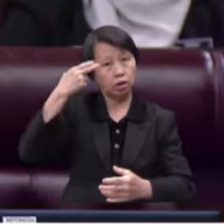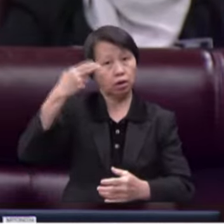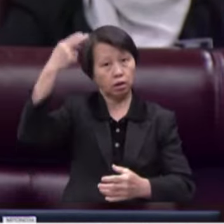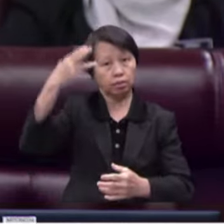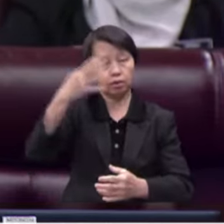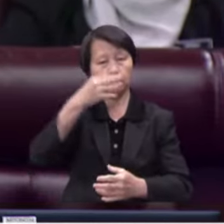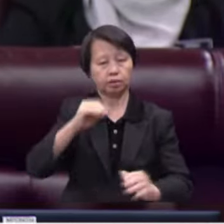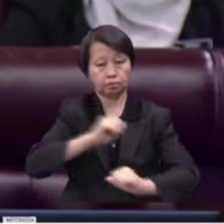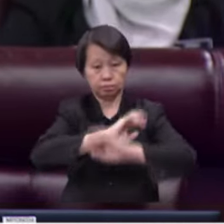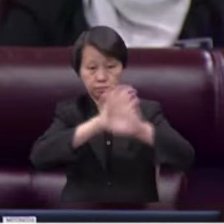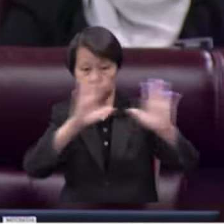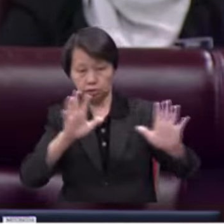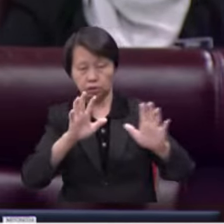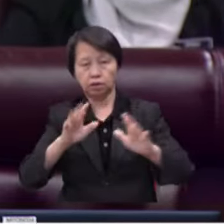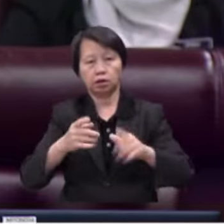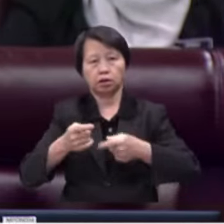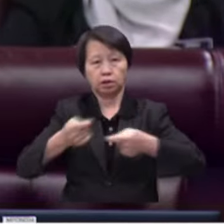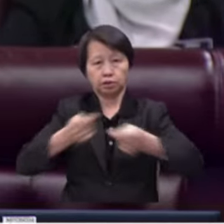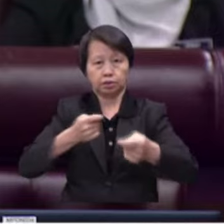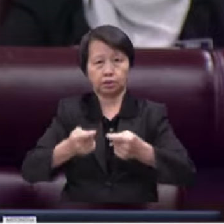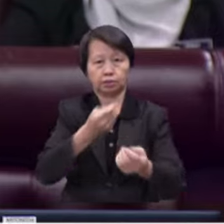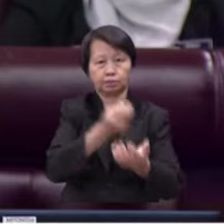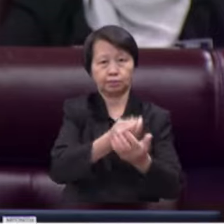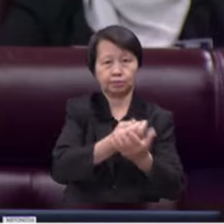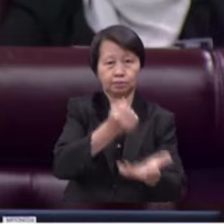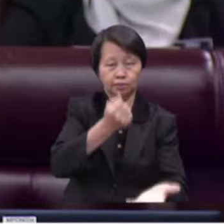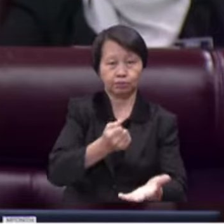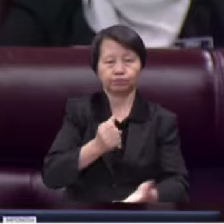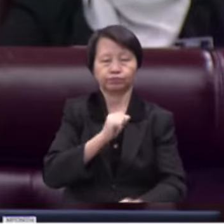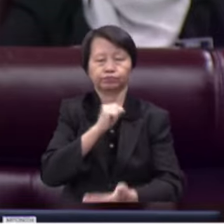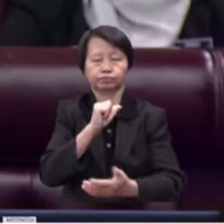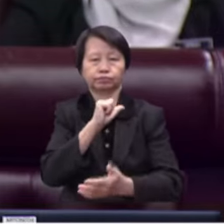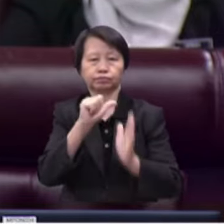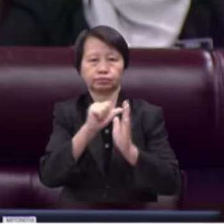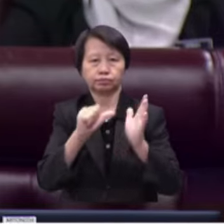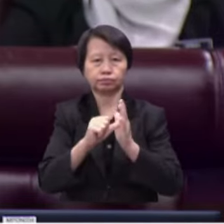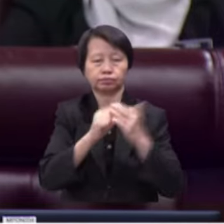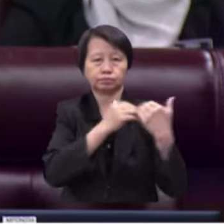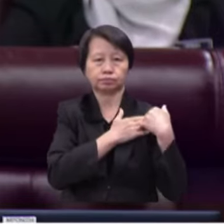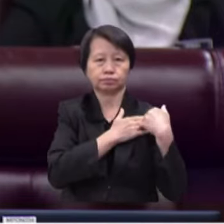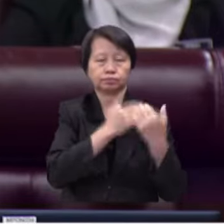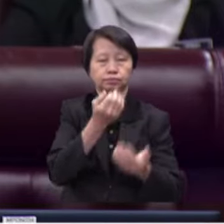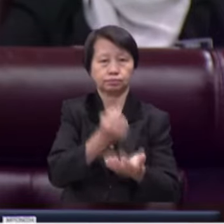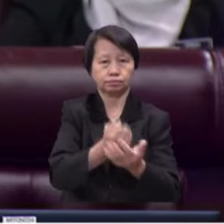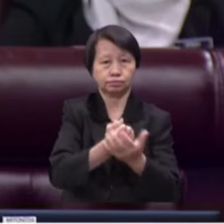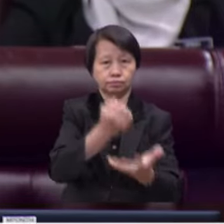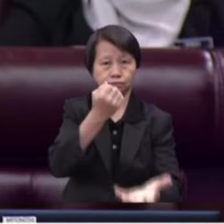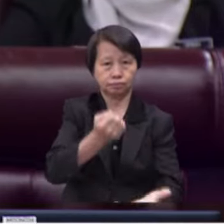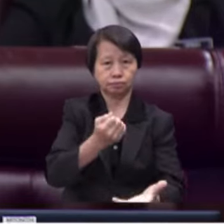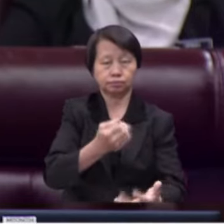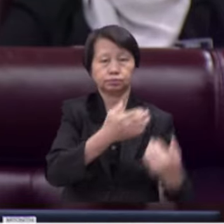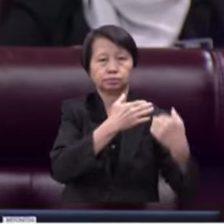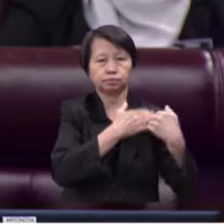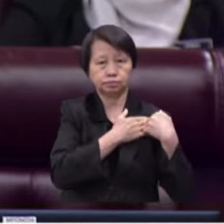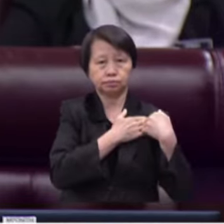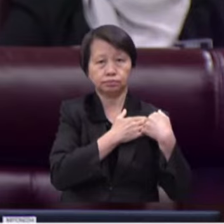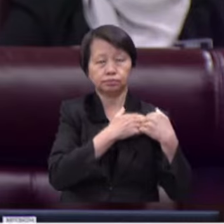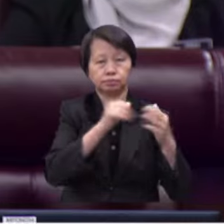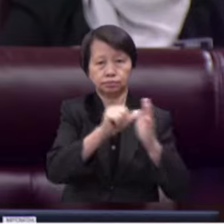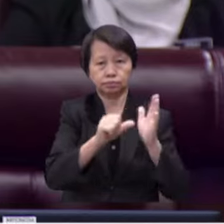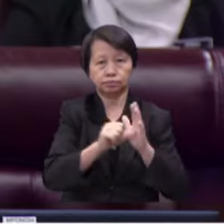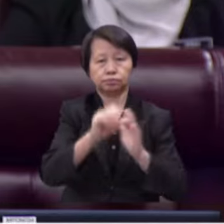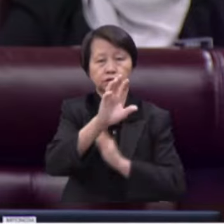jelas dari sudut pentabiran dasar fiskal akta tanggung jawab fiskal dengan izin fiskal responsibility X